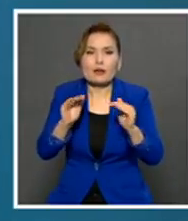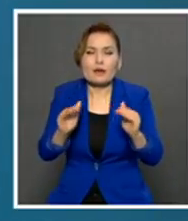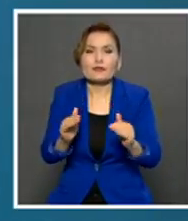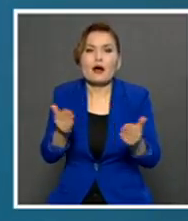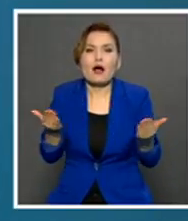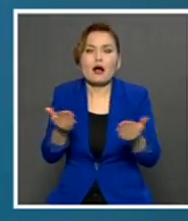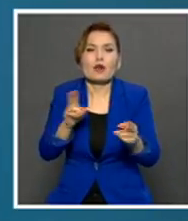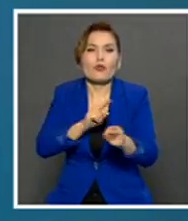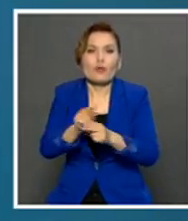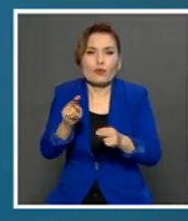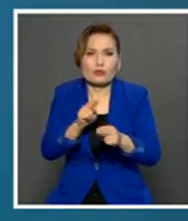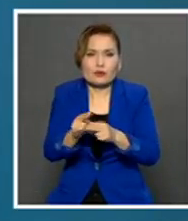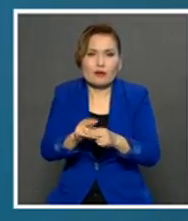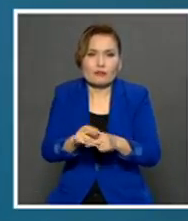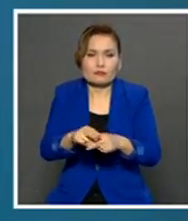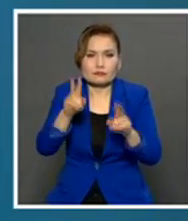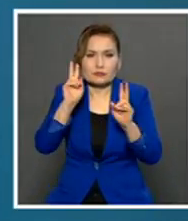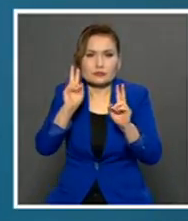деп әлек.